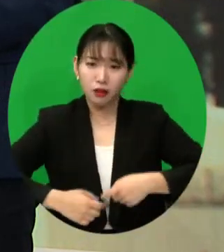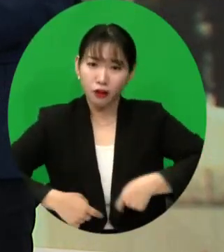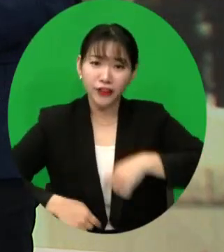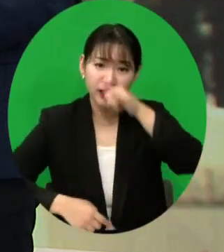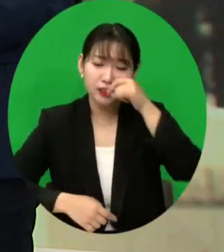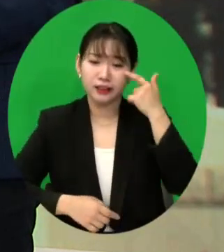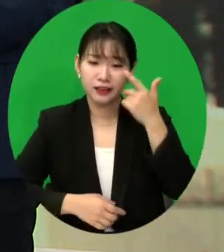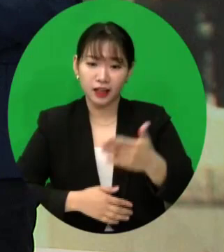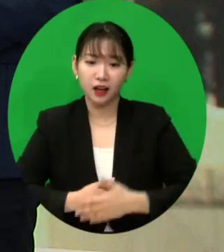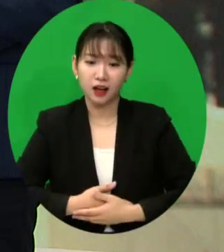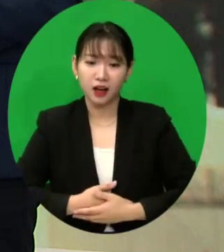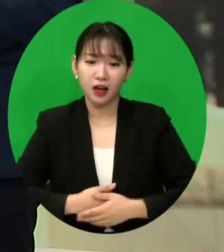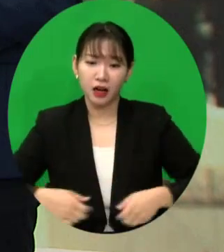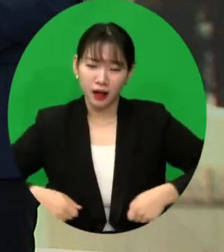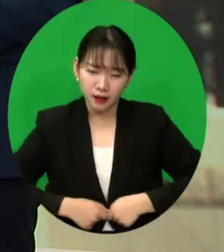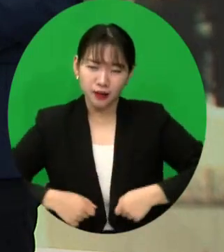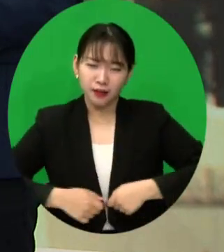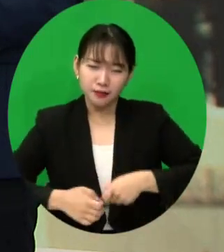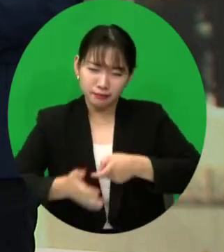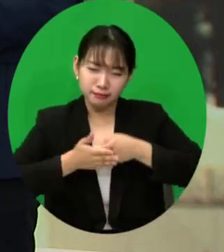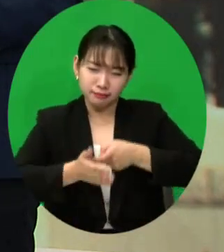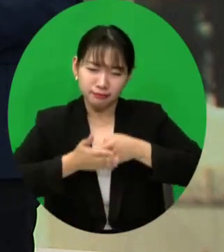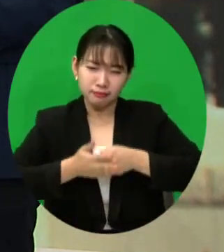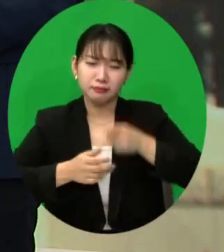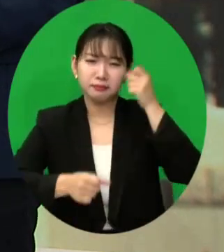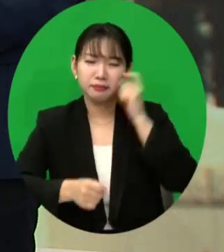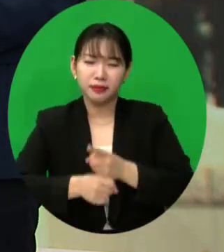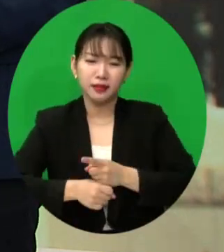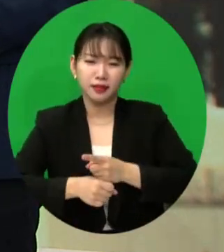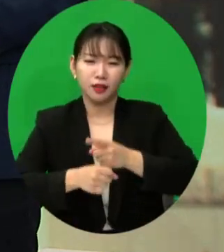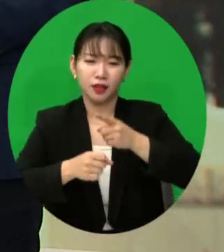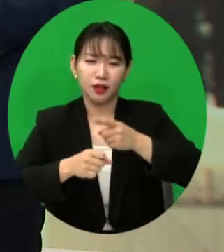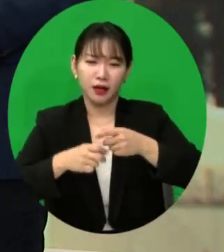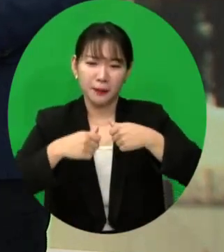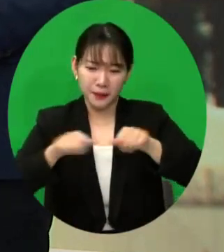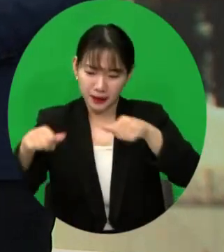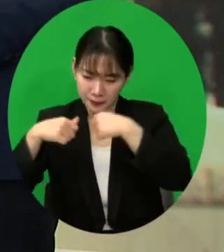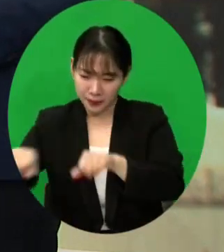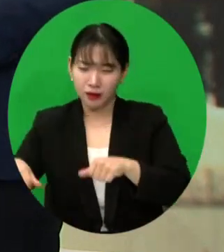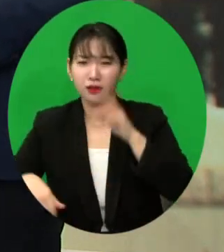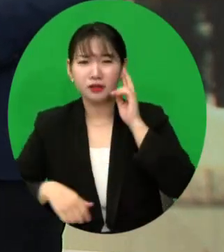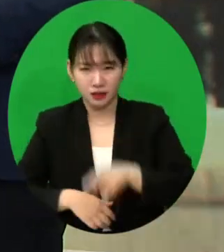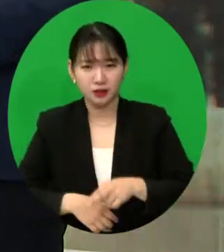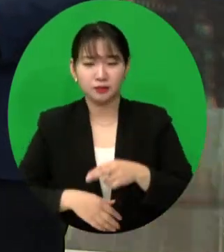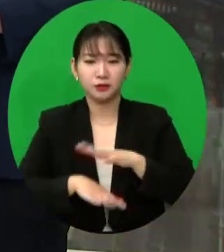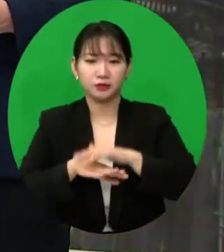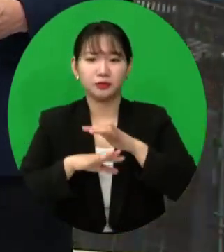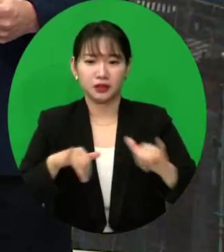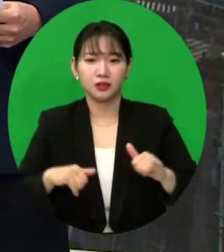있습니까? 이제 전라매다 이미 두 동강, 세 동강이 나 있는 우리 농민들한테